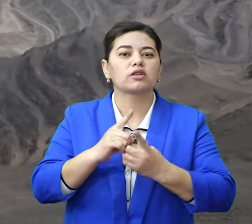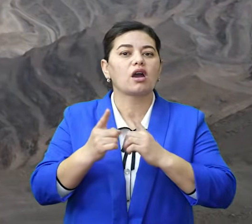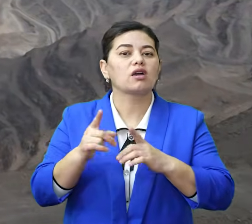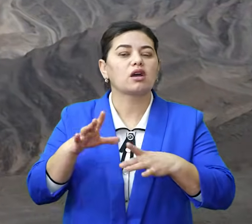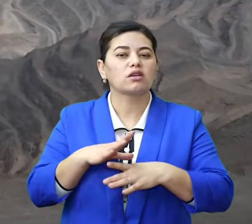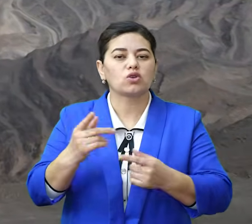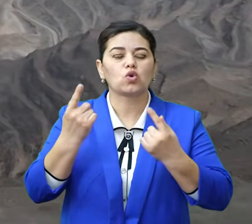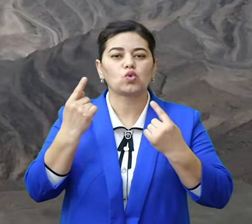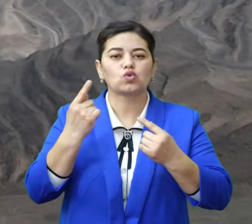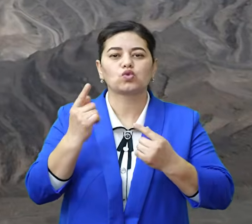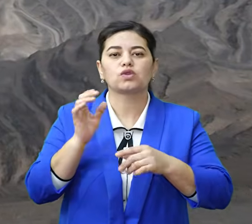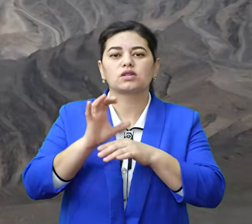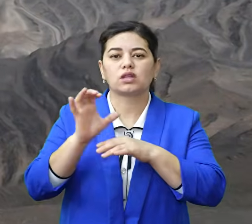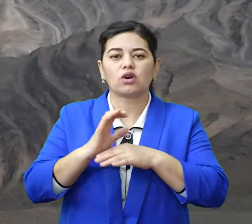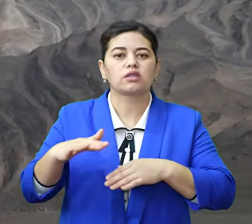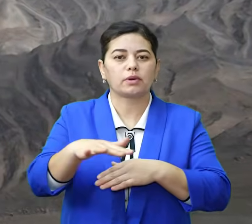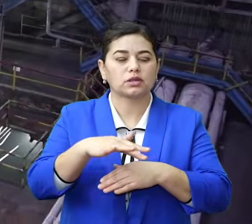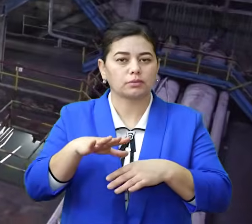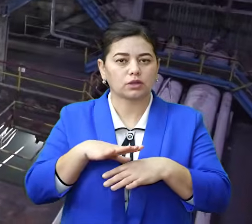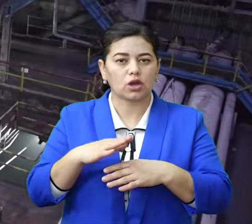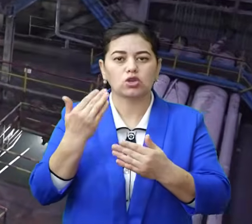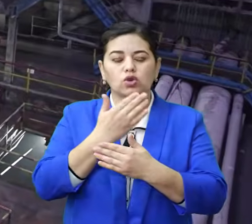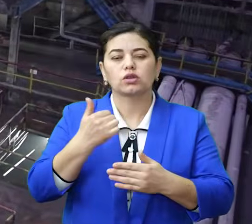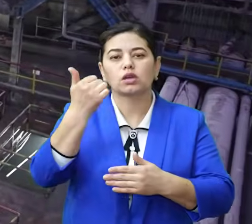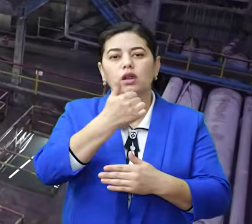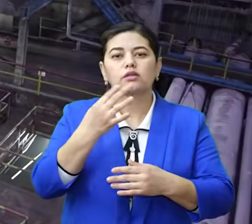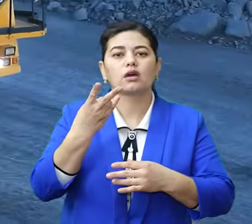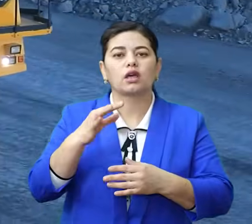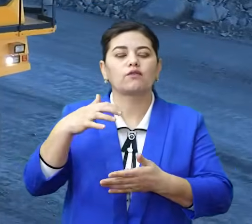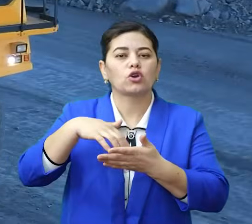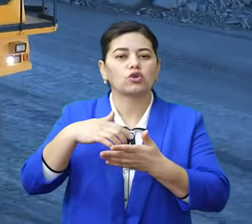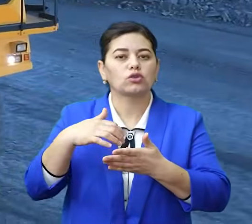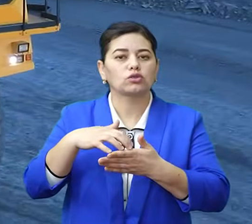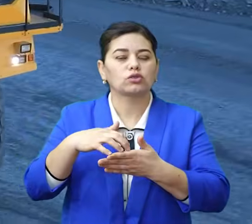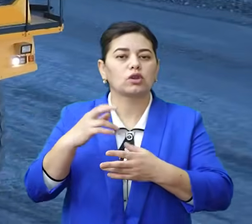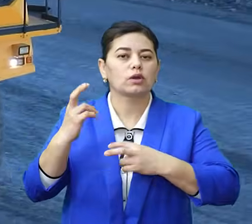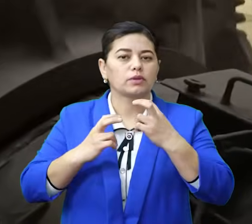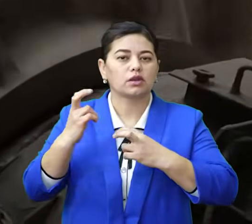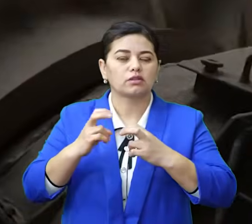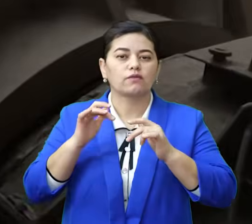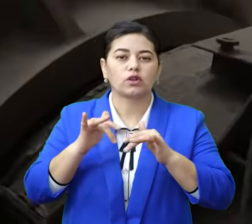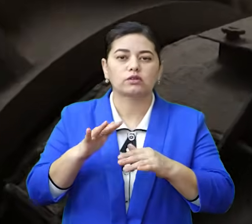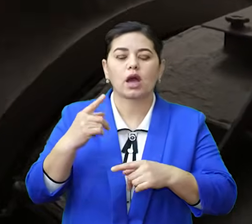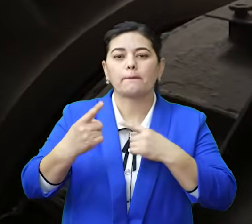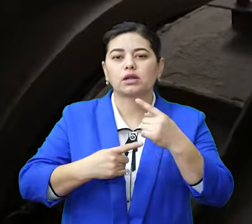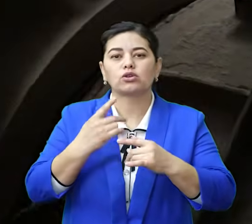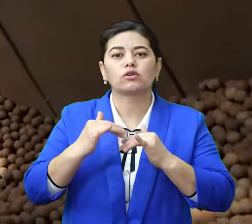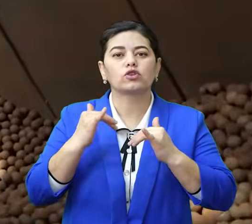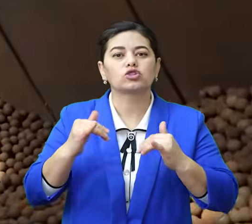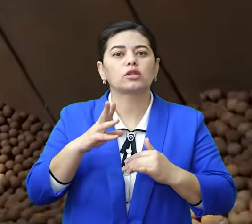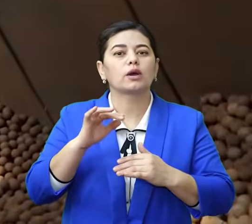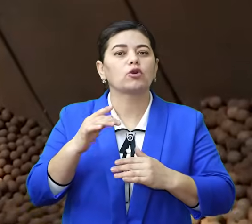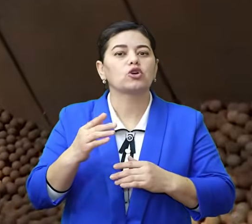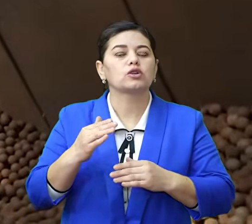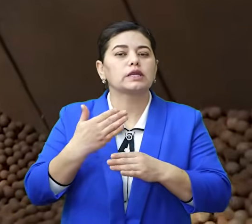aylangan ulkan sanoat maktabidir. So'nggi yillarda Navoiy kon metallurgiya kombinati faoliyatida barqaror rivojlanish